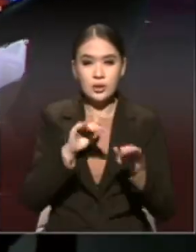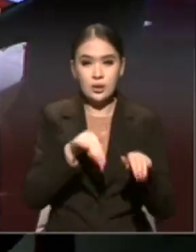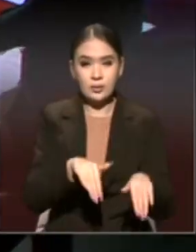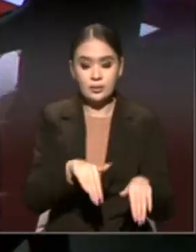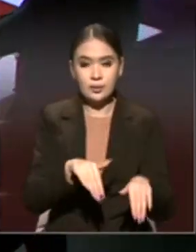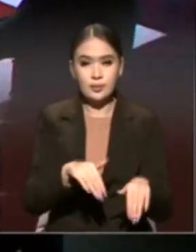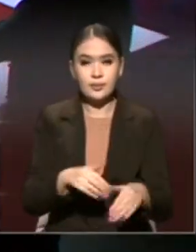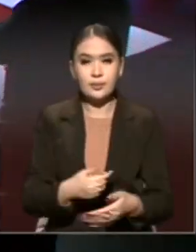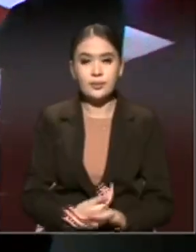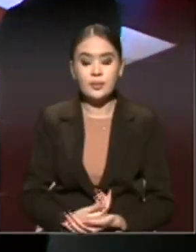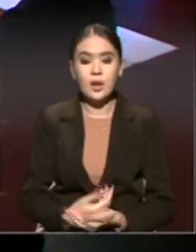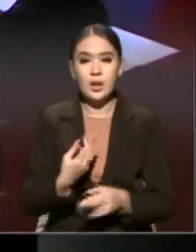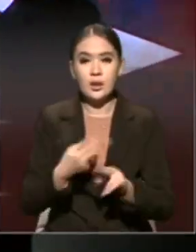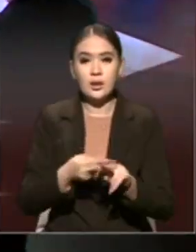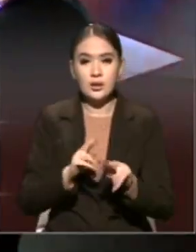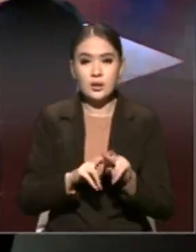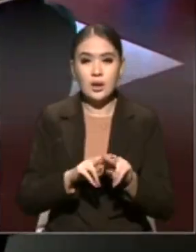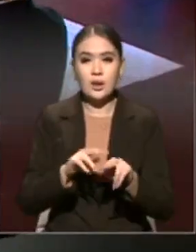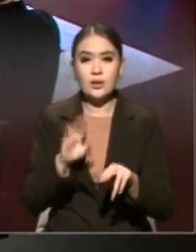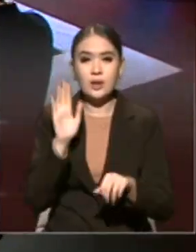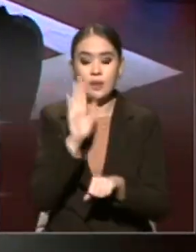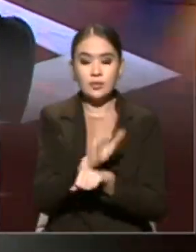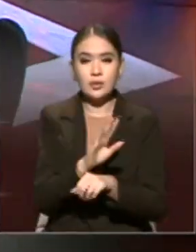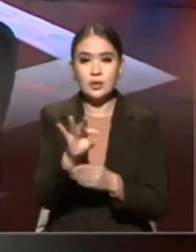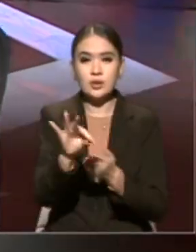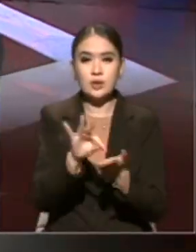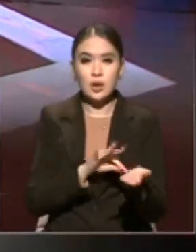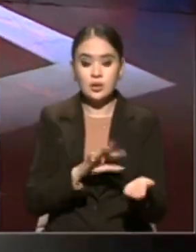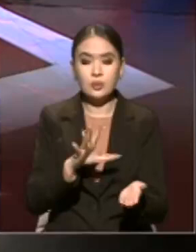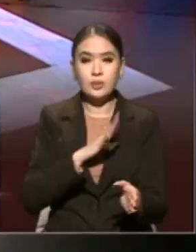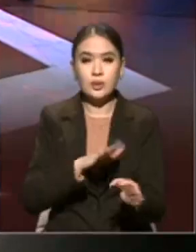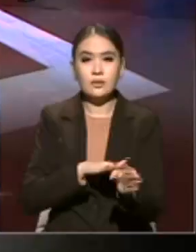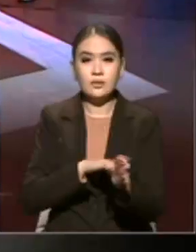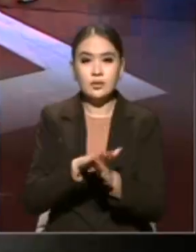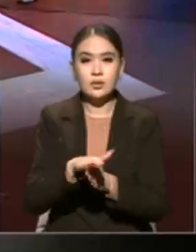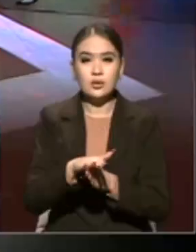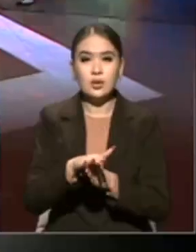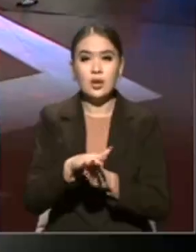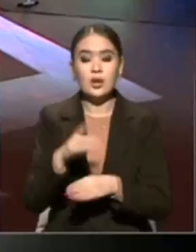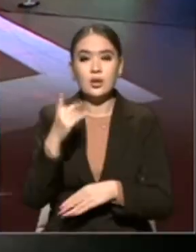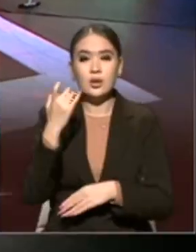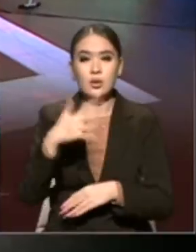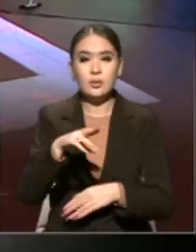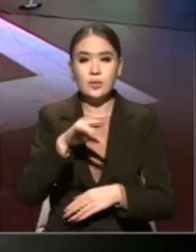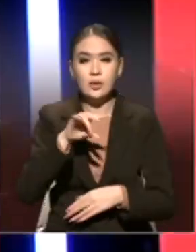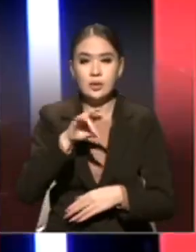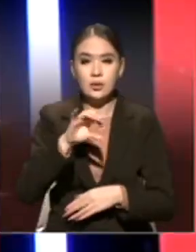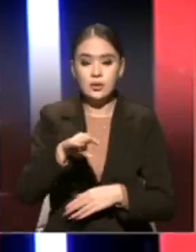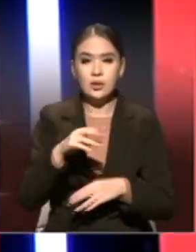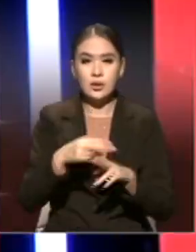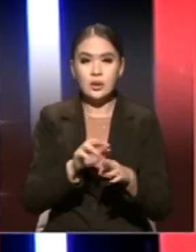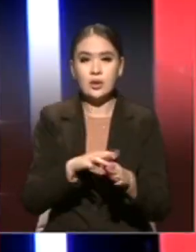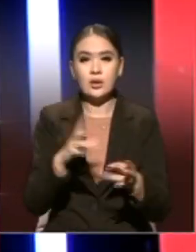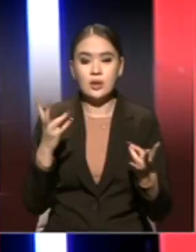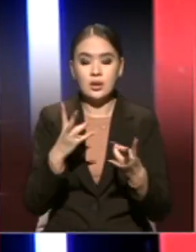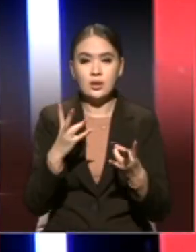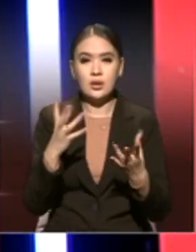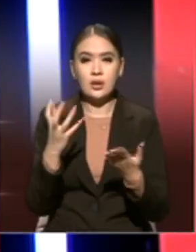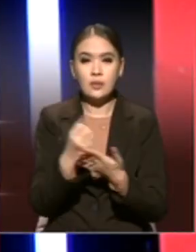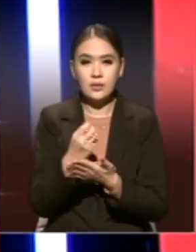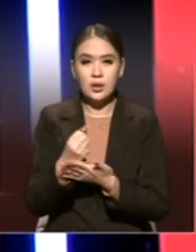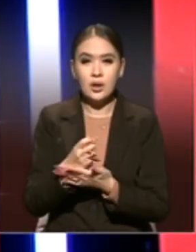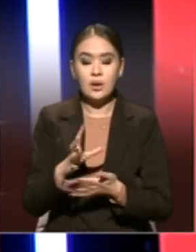оқуға түсу мәселесі. Және ол тапсырма бірден орындалды. Биыл жүзеге пилоттық жоба ретінде жүзеге асырылып жатыр. Көктемнен басталды,